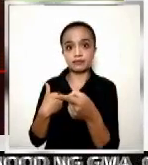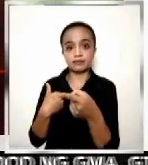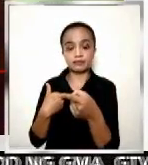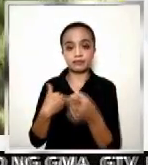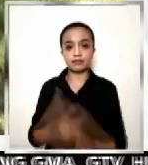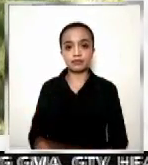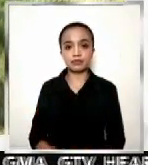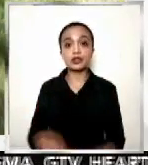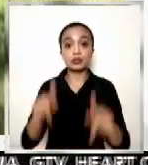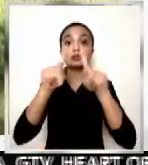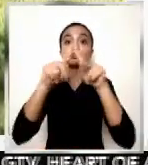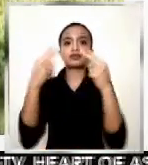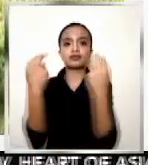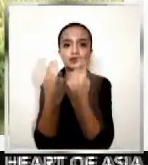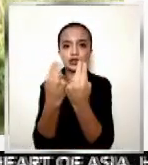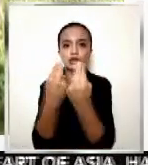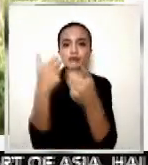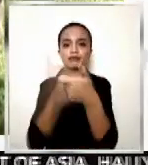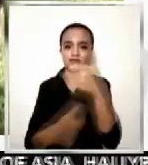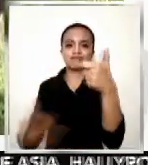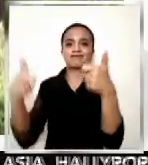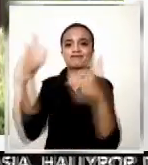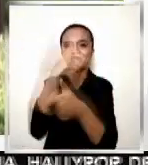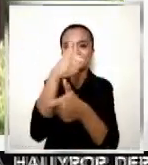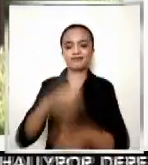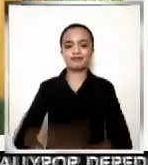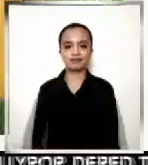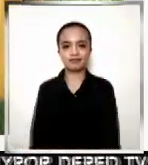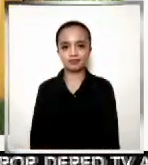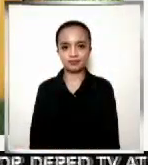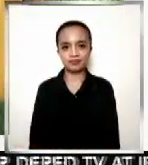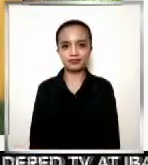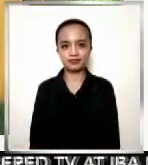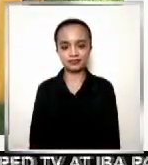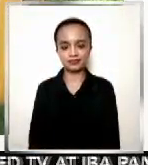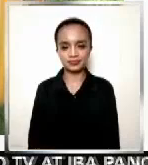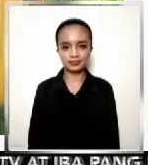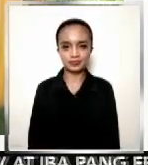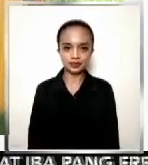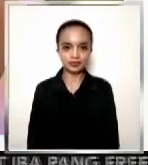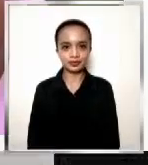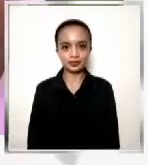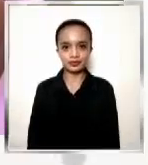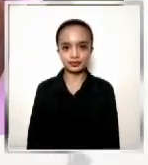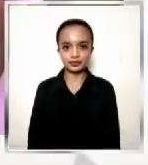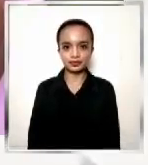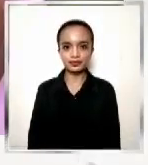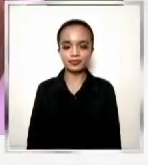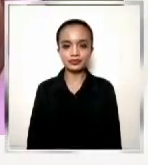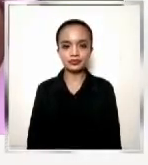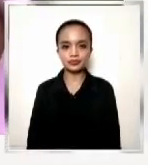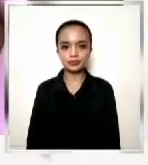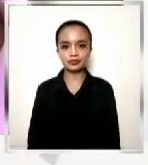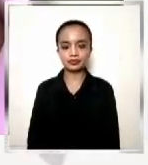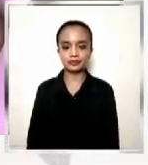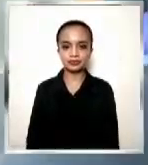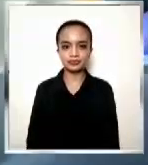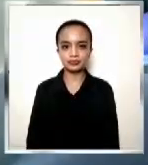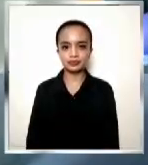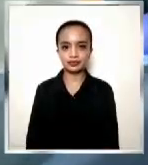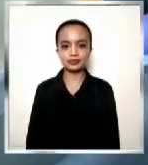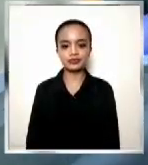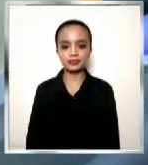status na ngayon. Mula sa GMA Regional TV Balitang Amyanan, Joanne Ponsoy, Nakatutok, 24 Oras.